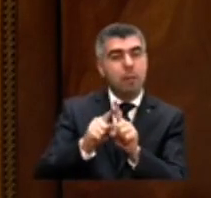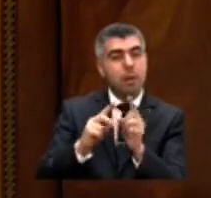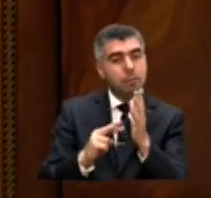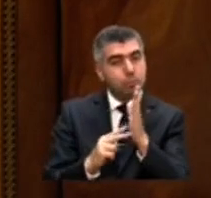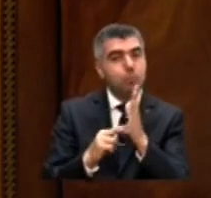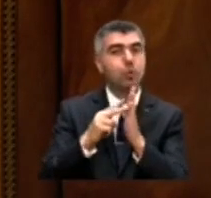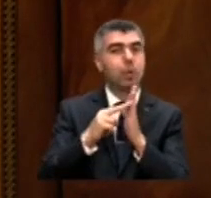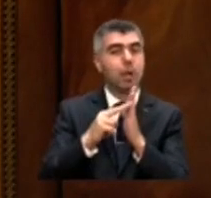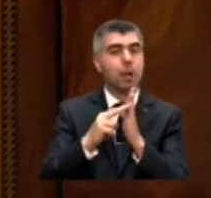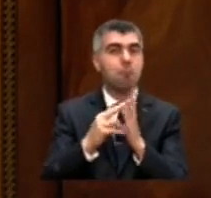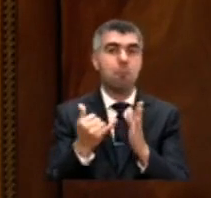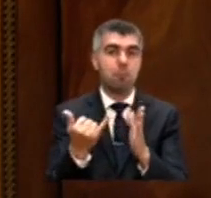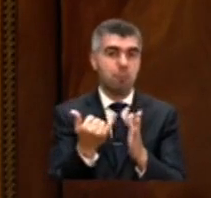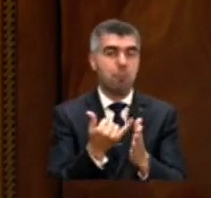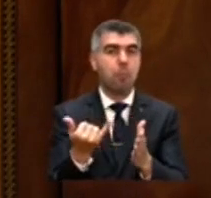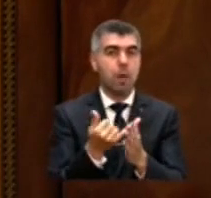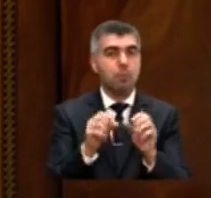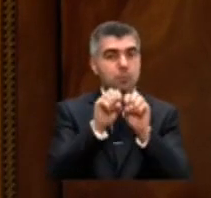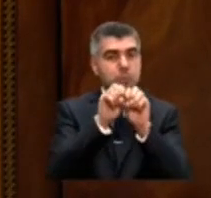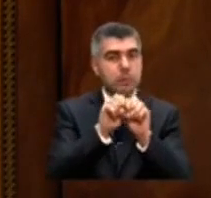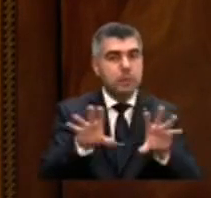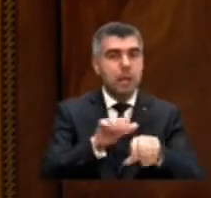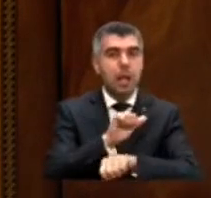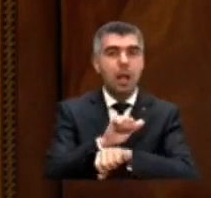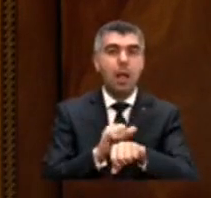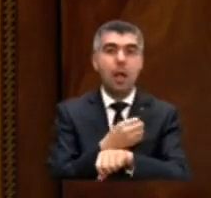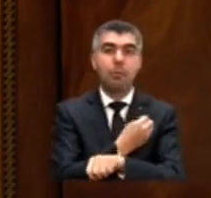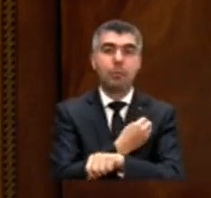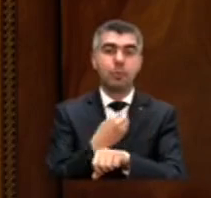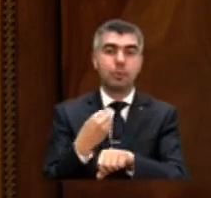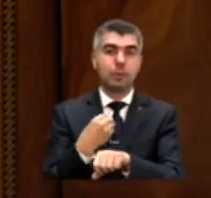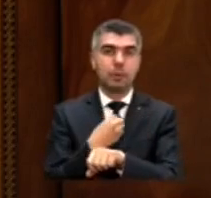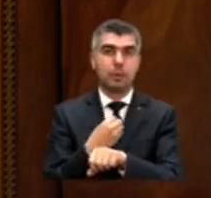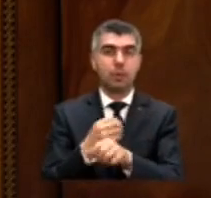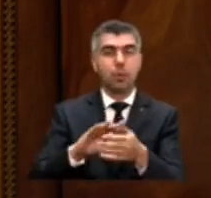تدريجي لتعميم الحماية الاجتماعية بين